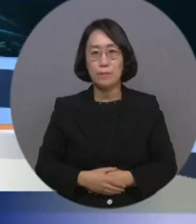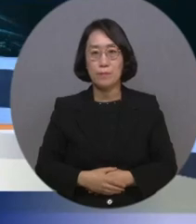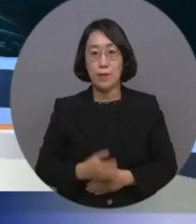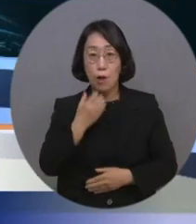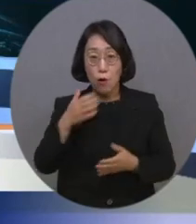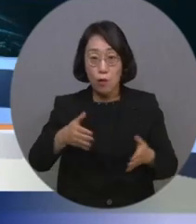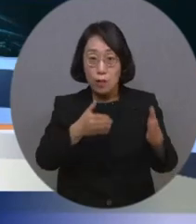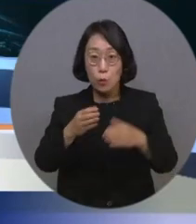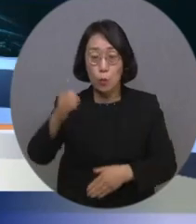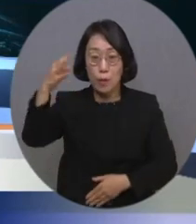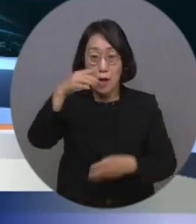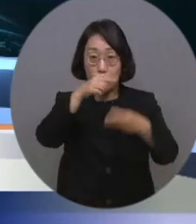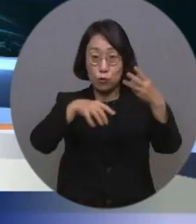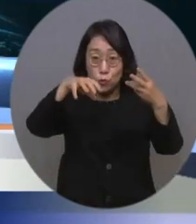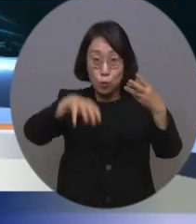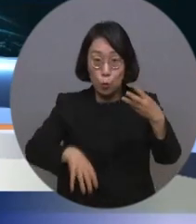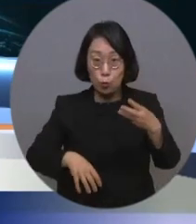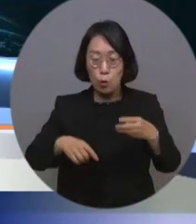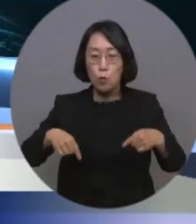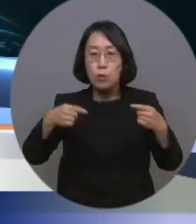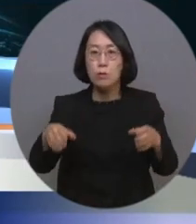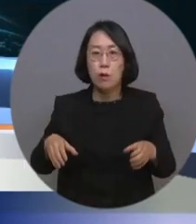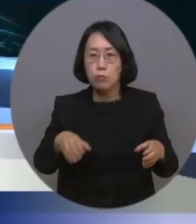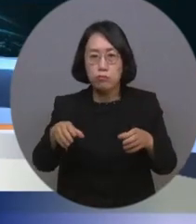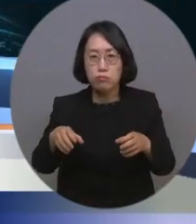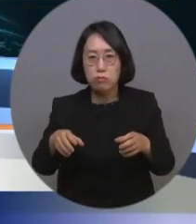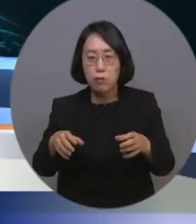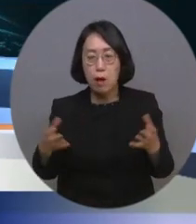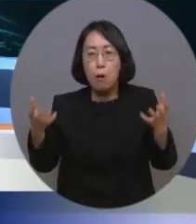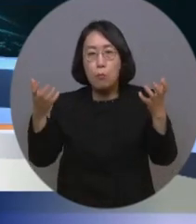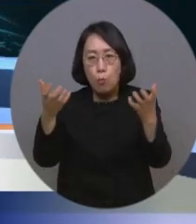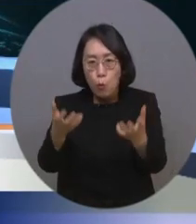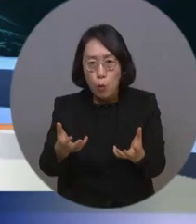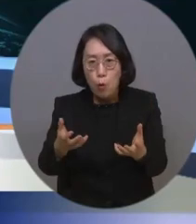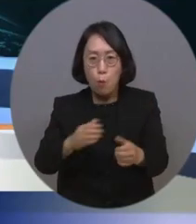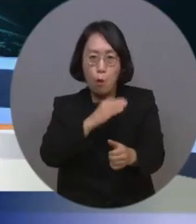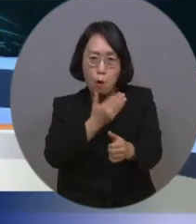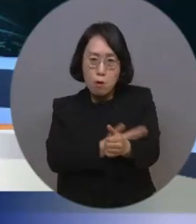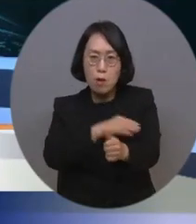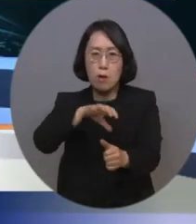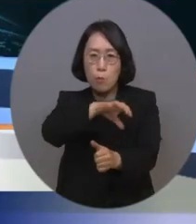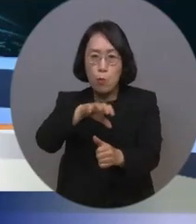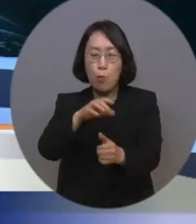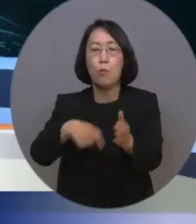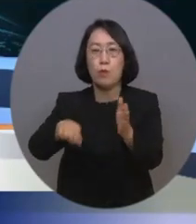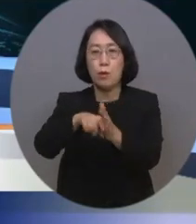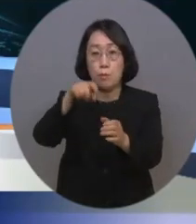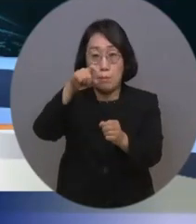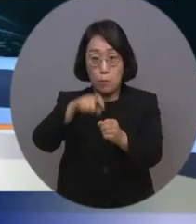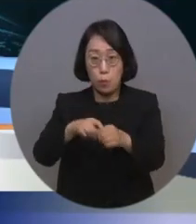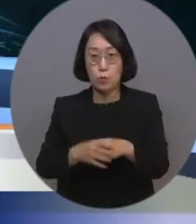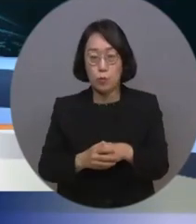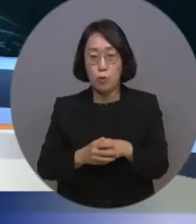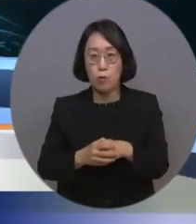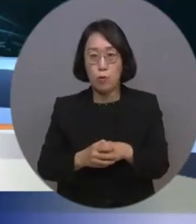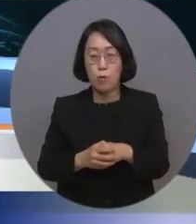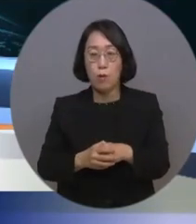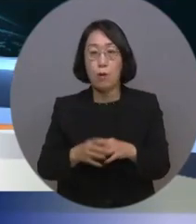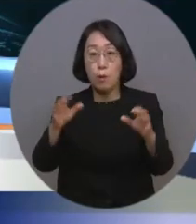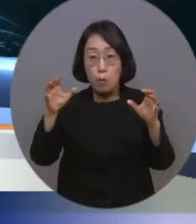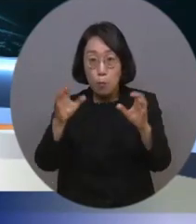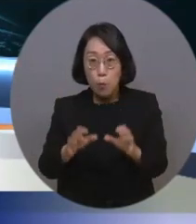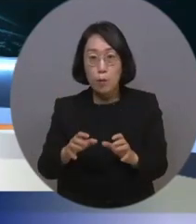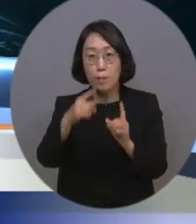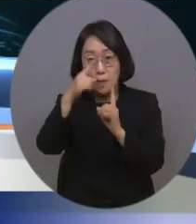경기도 양주시에 휠체어를 탄 시민들이 모였습니다. 장애인의 권리 보장을 위한 제1회 두 바퀴로 가는 세상